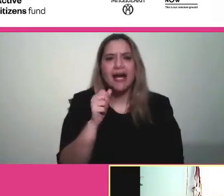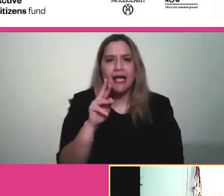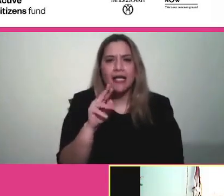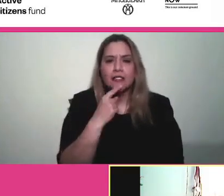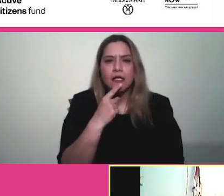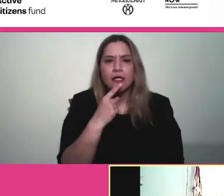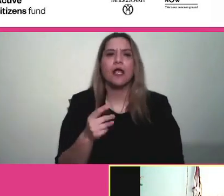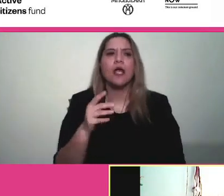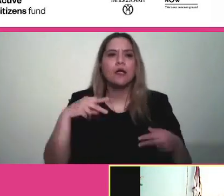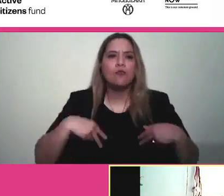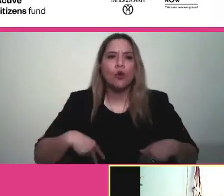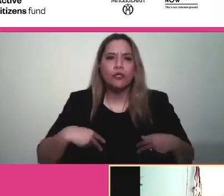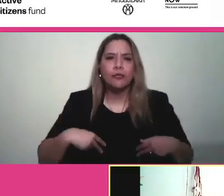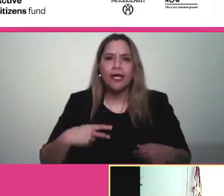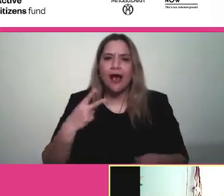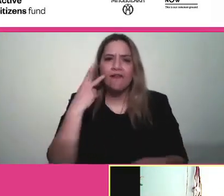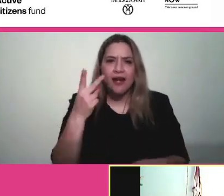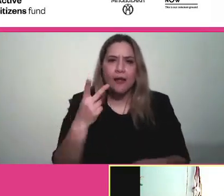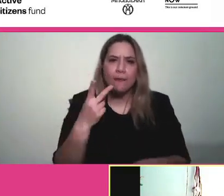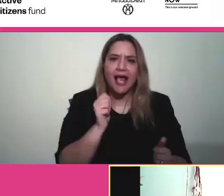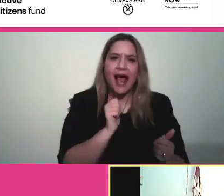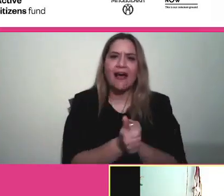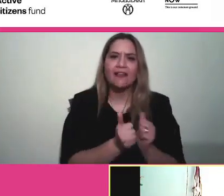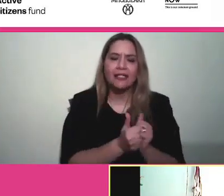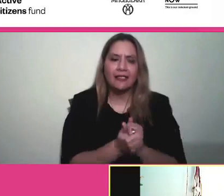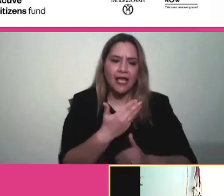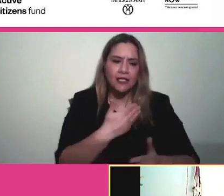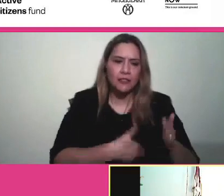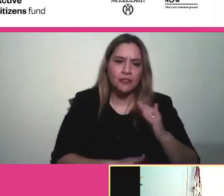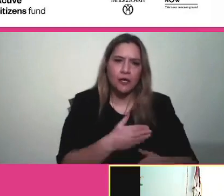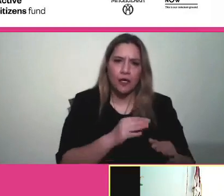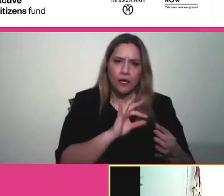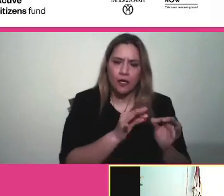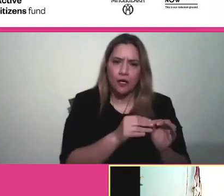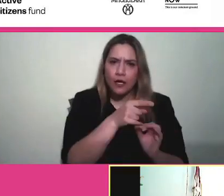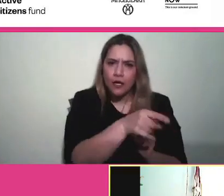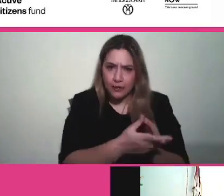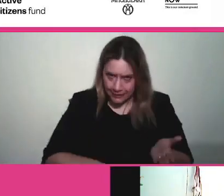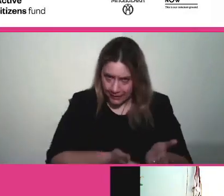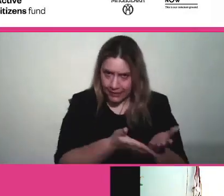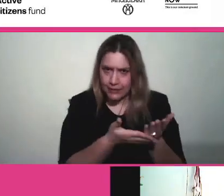παραολυμπιακούς αθλητές, αν σας έχει στηρίξει?